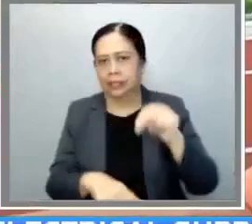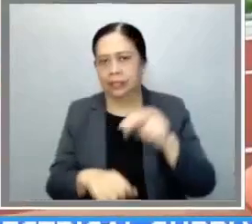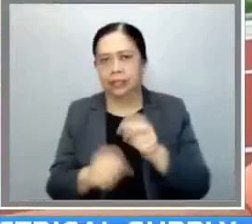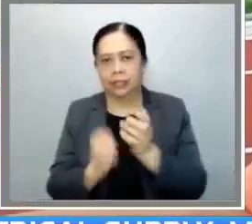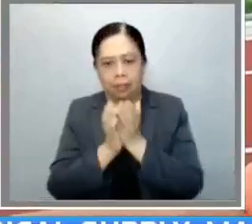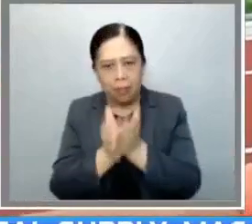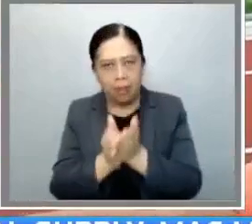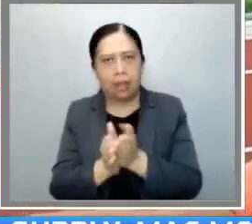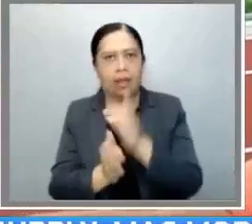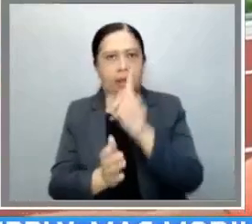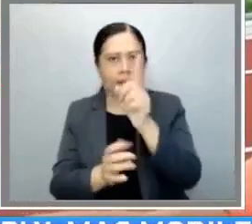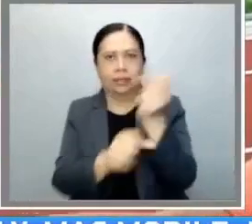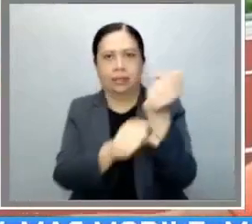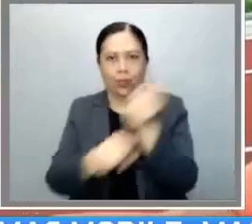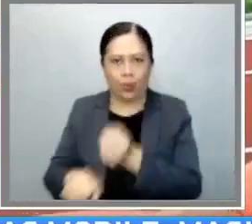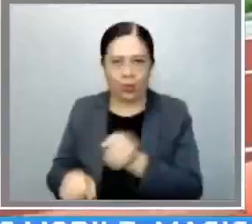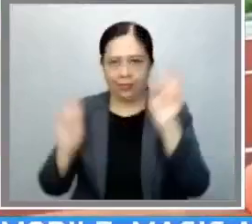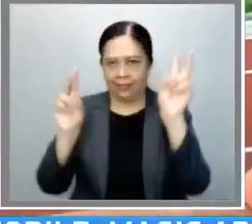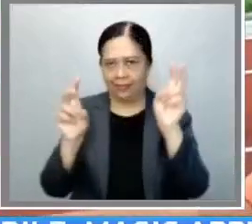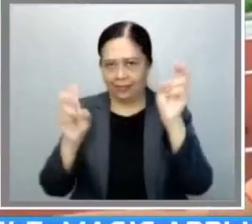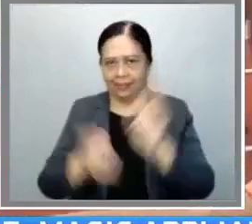sagwan.